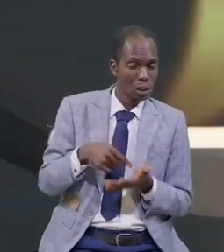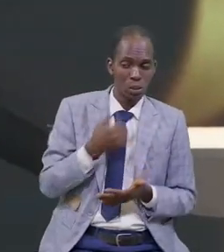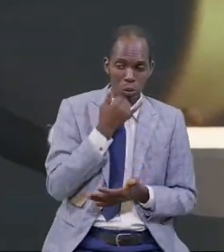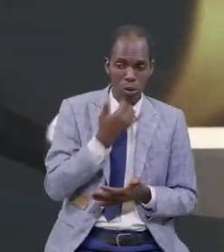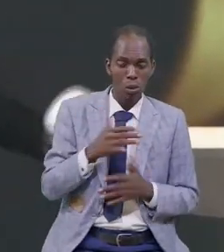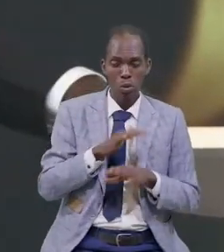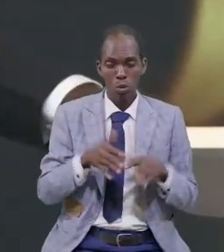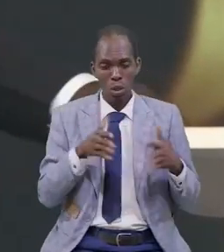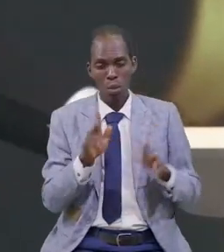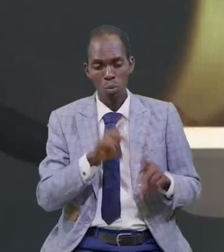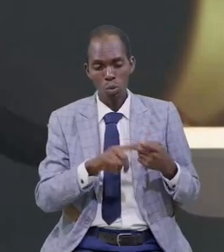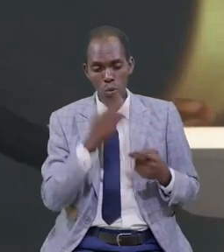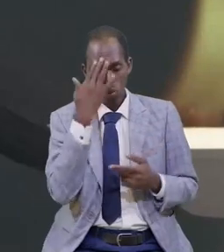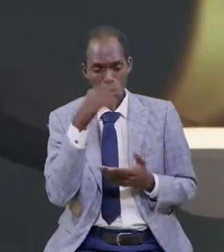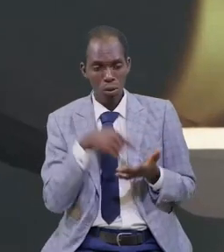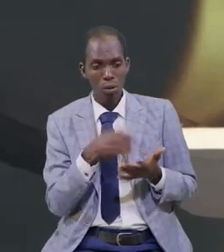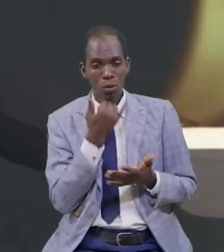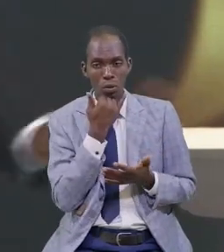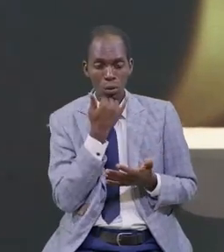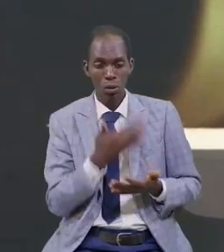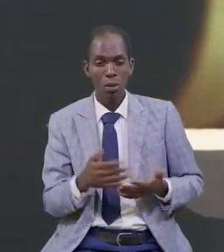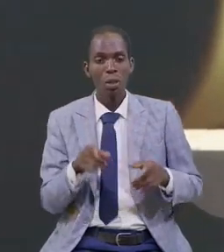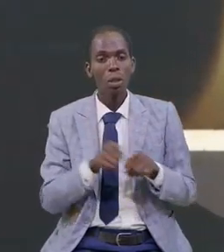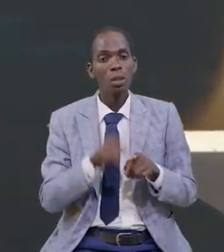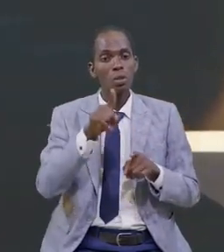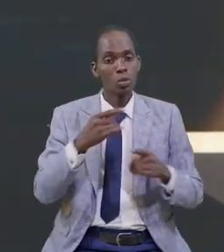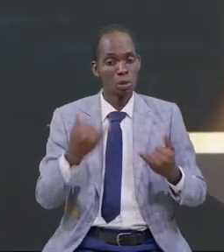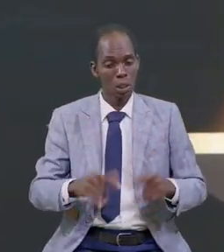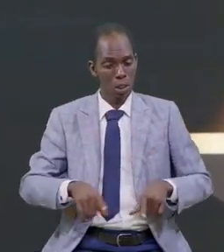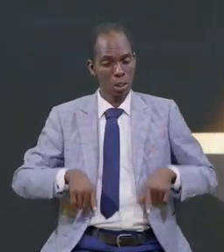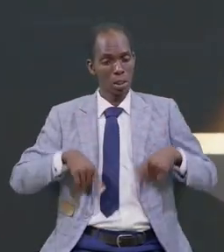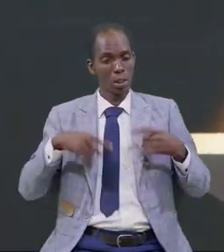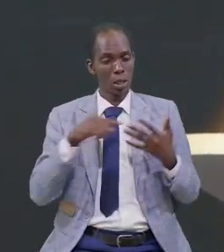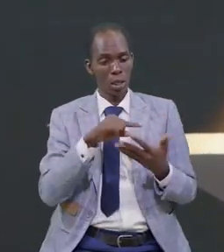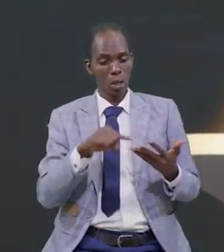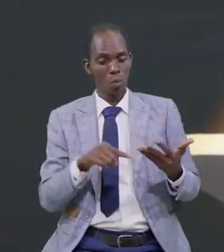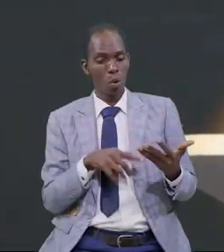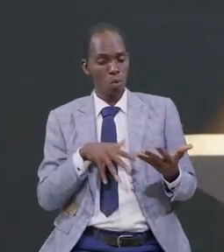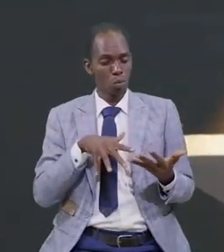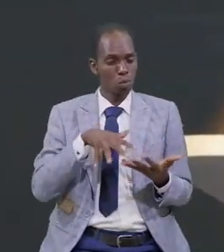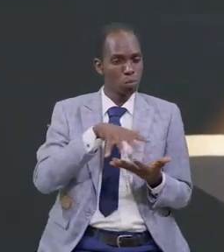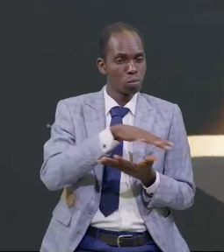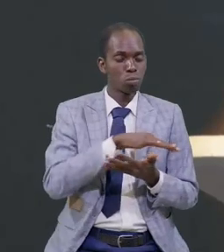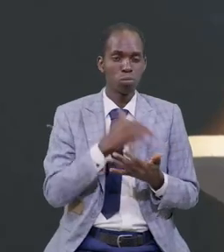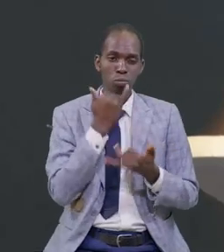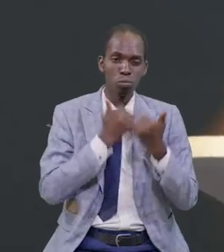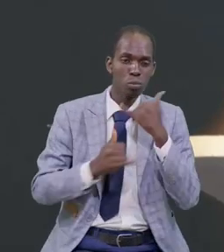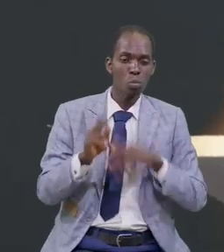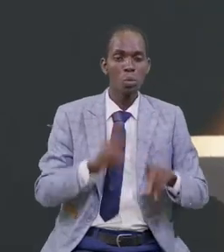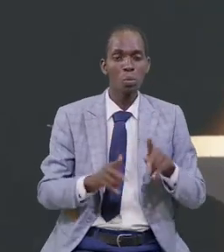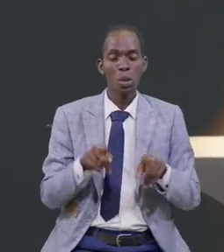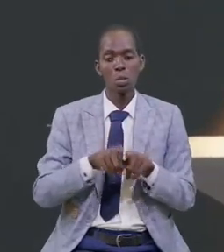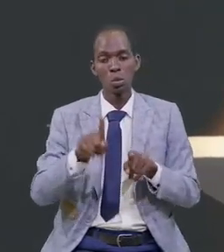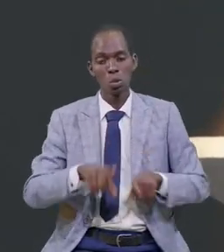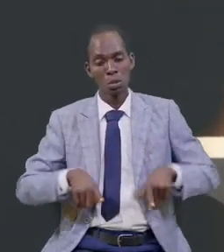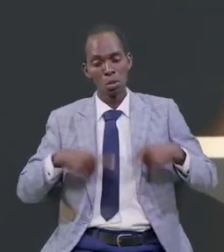voient pas ne sachent pas ceci mais mais comme vous vivez au sein de ces gens-là comme vous vivez vous travaillez